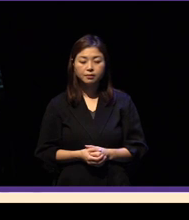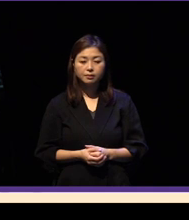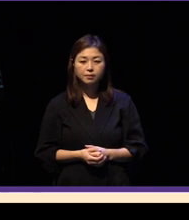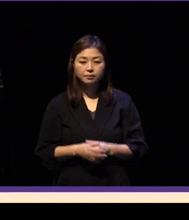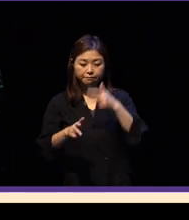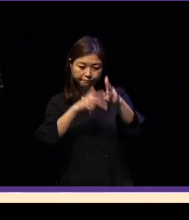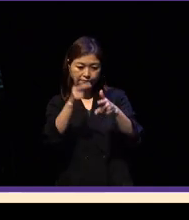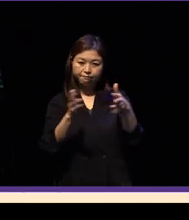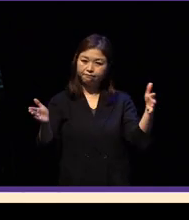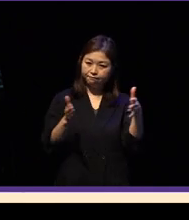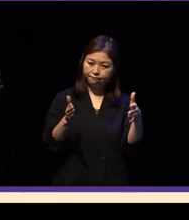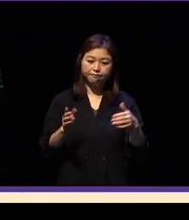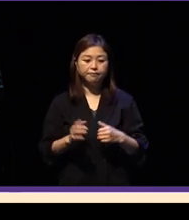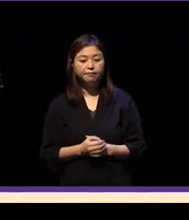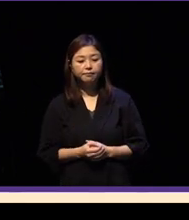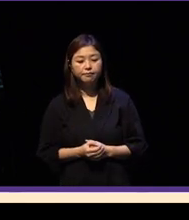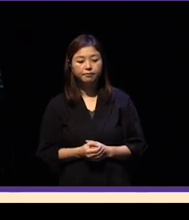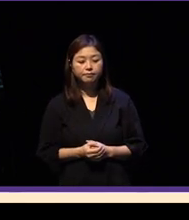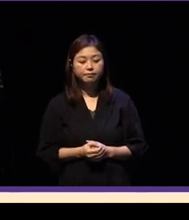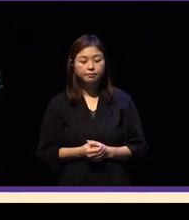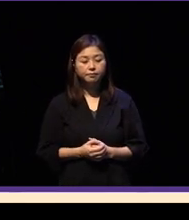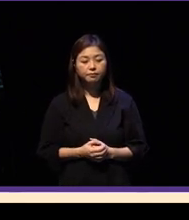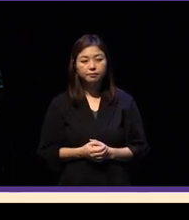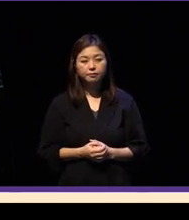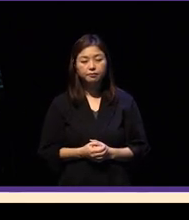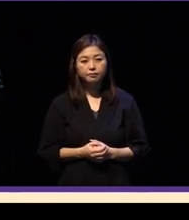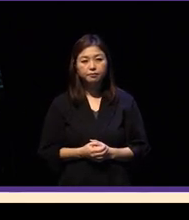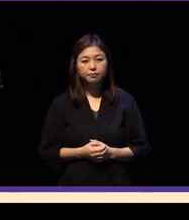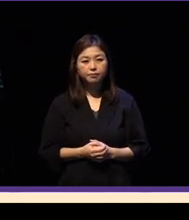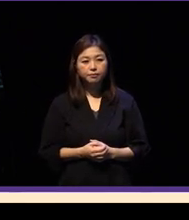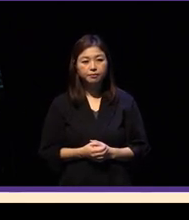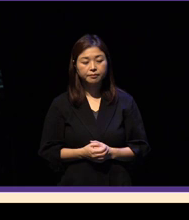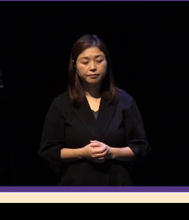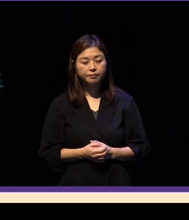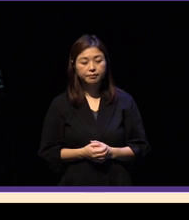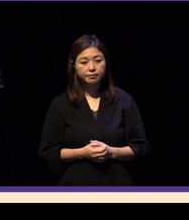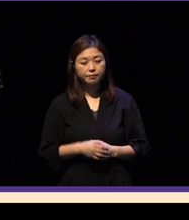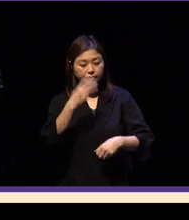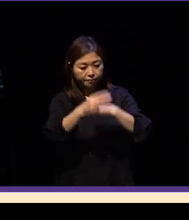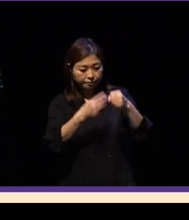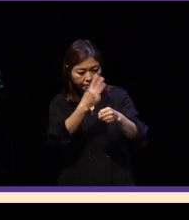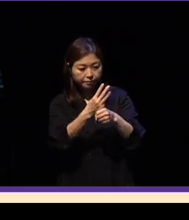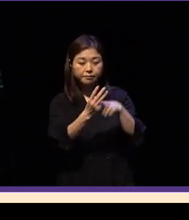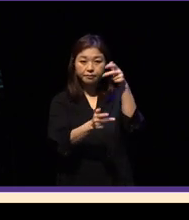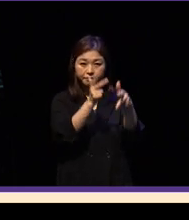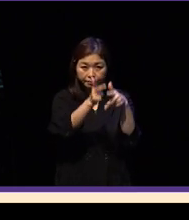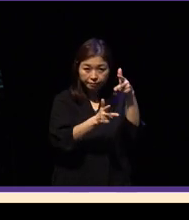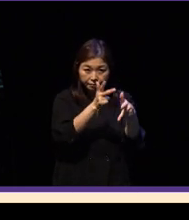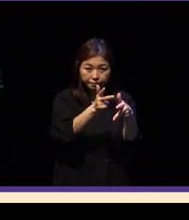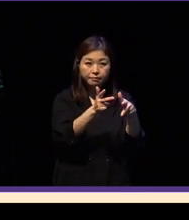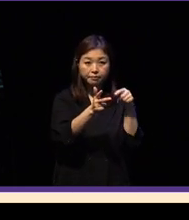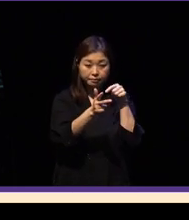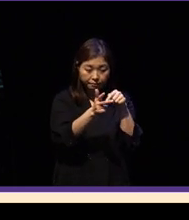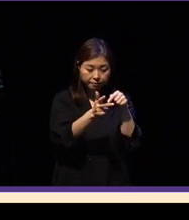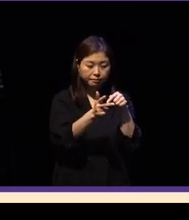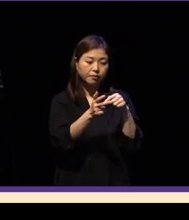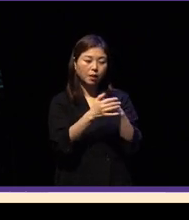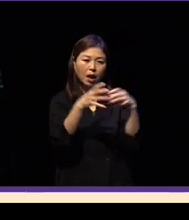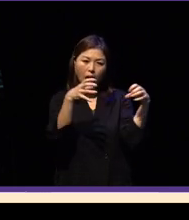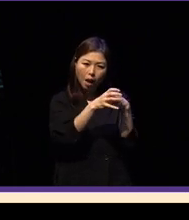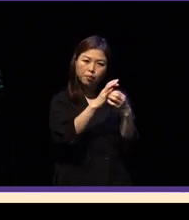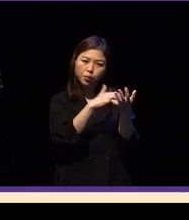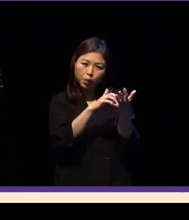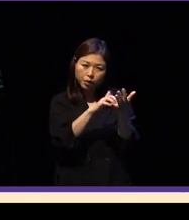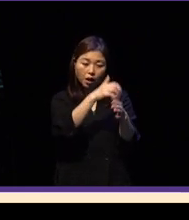사업 규모입니다. 저희가 기존의 3개년 그 사업 운영 신뢰를 통계치로